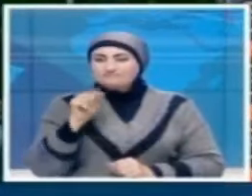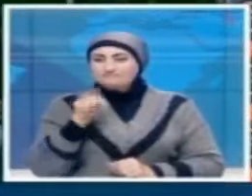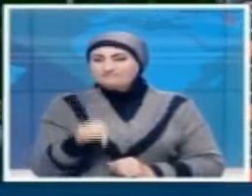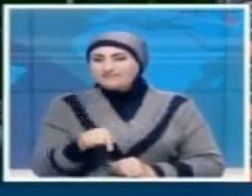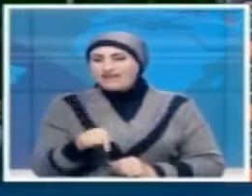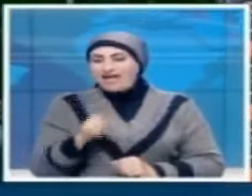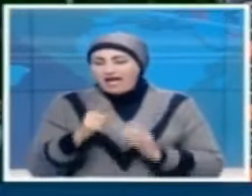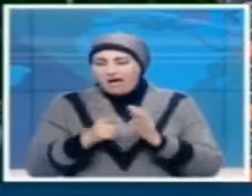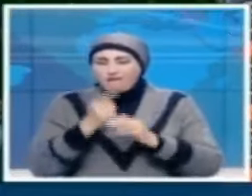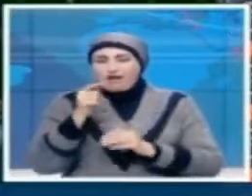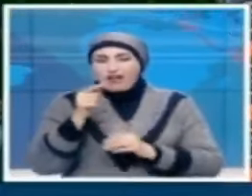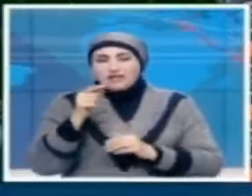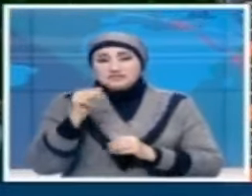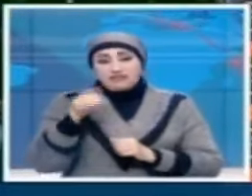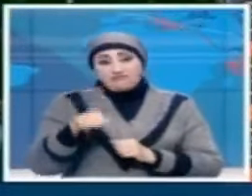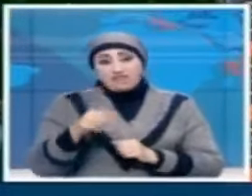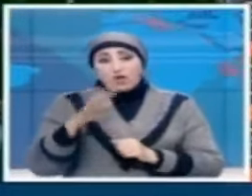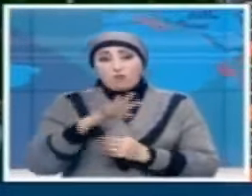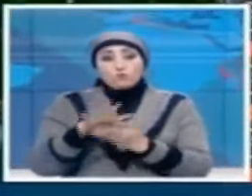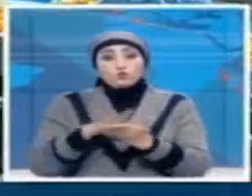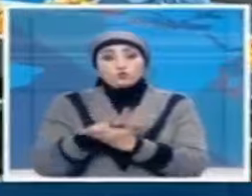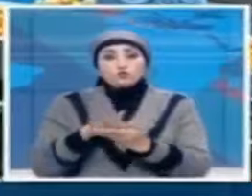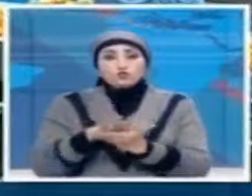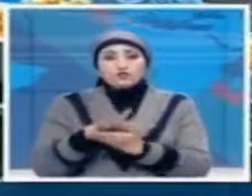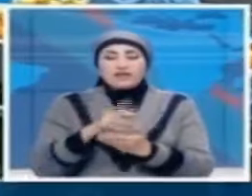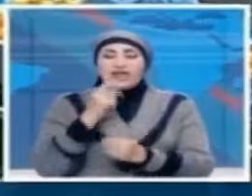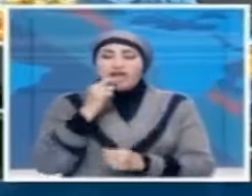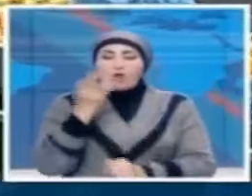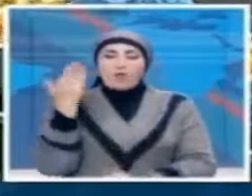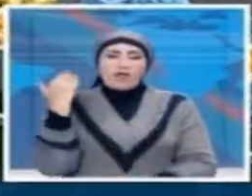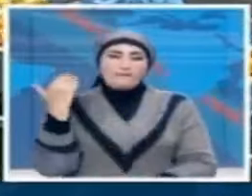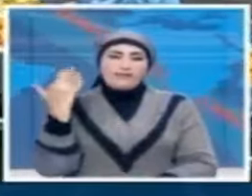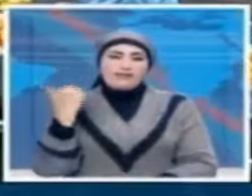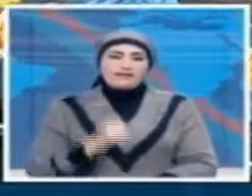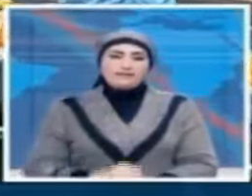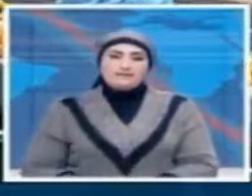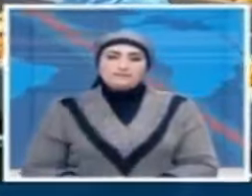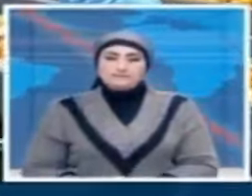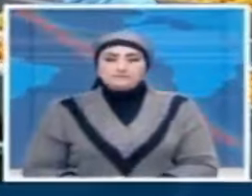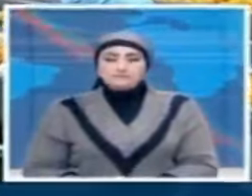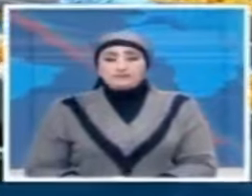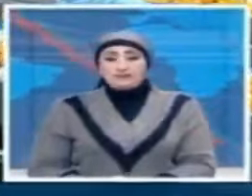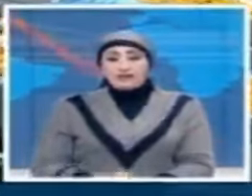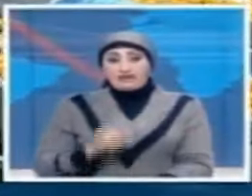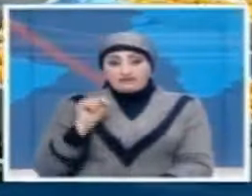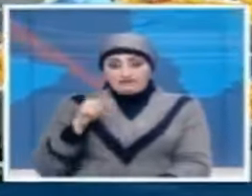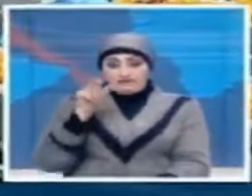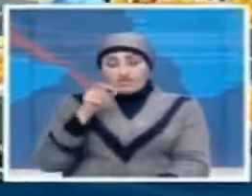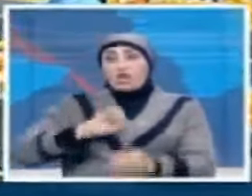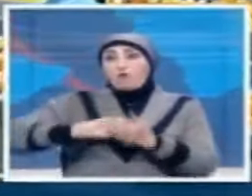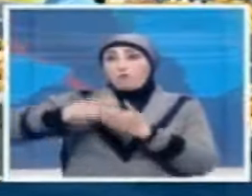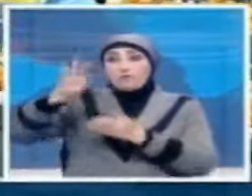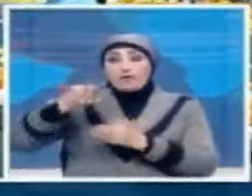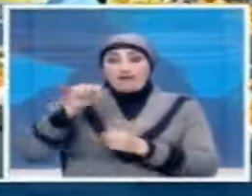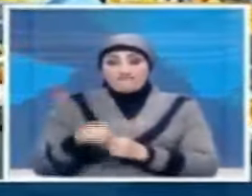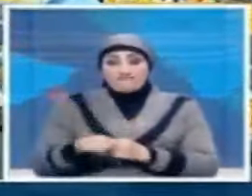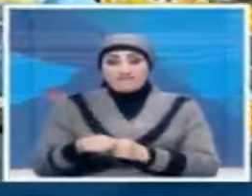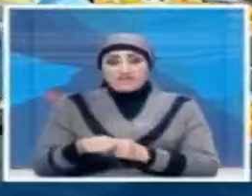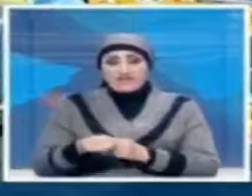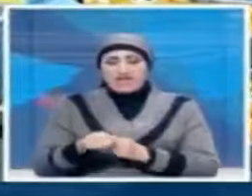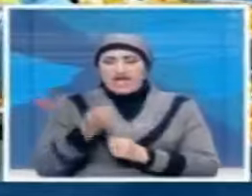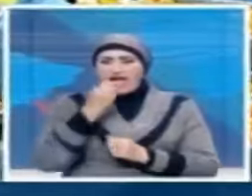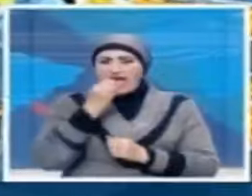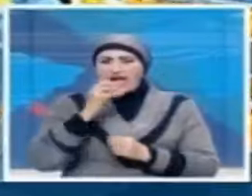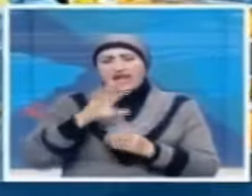اي لحظة احنا كان بيحصل عندنا مشكلة هقولها لحضراتكم من فترة، ان لما كان بيبقى اي شحنة تصديرية بيحصل